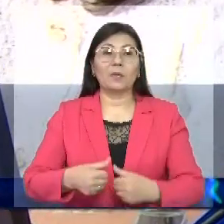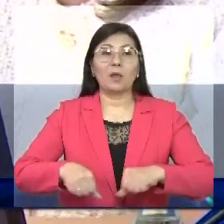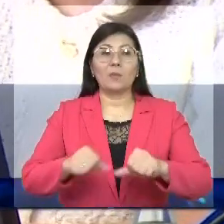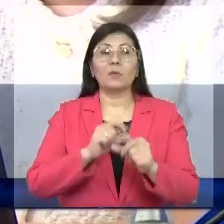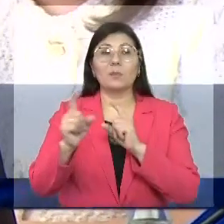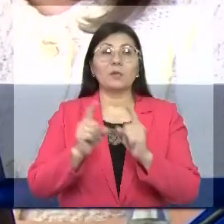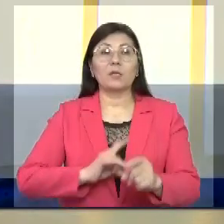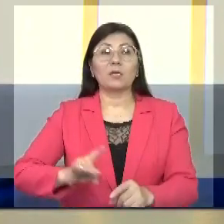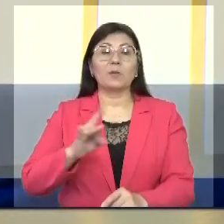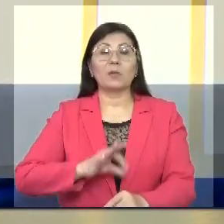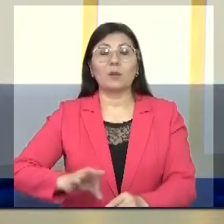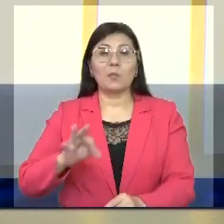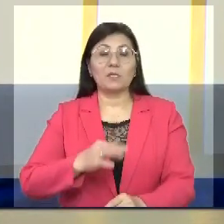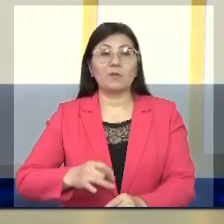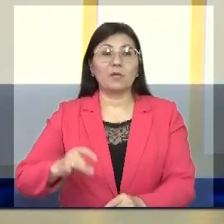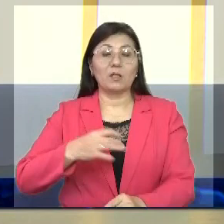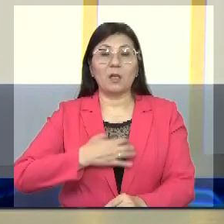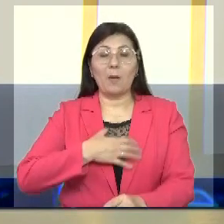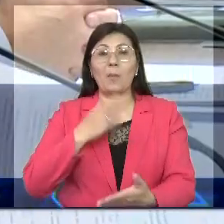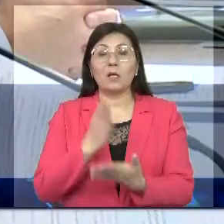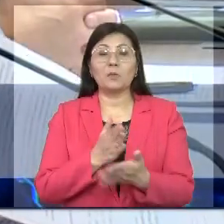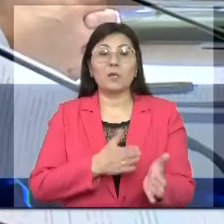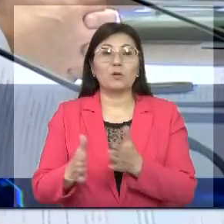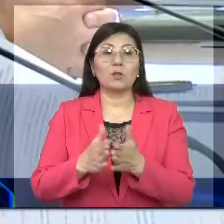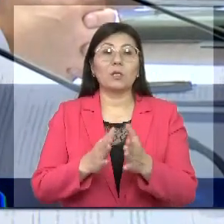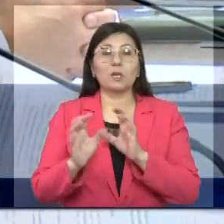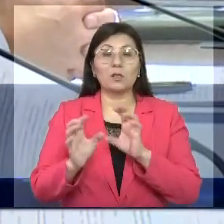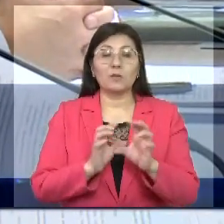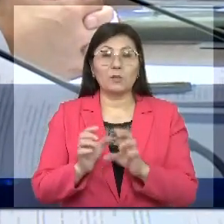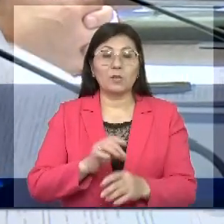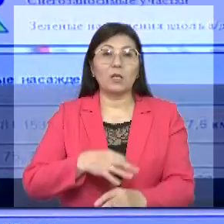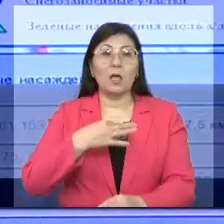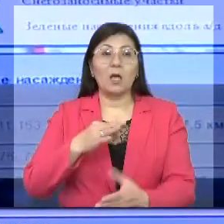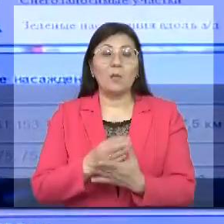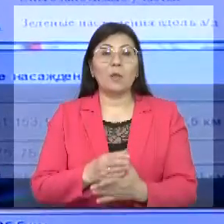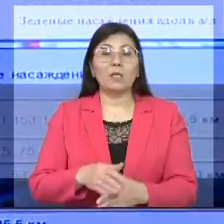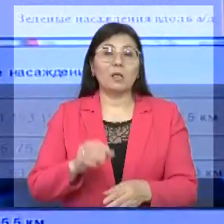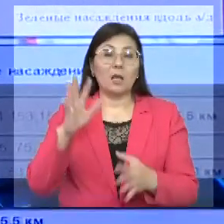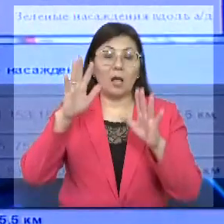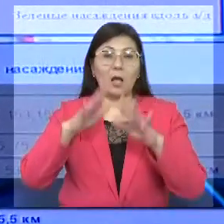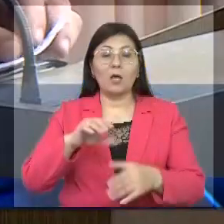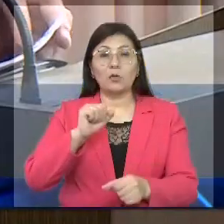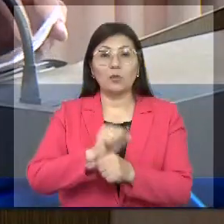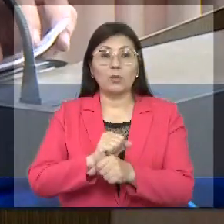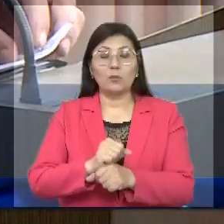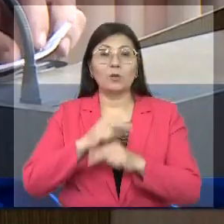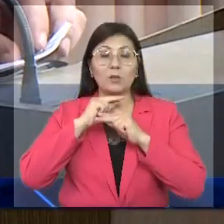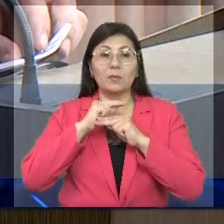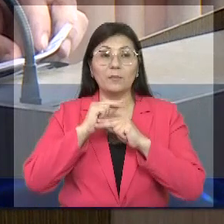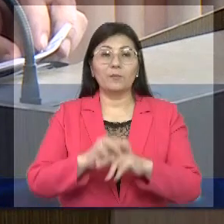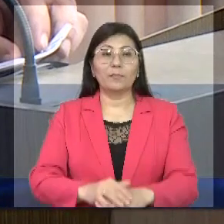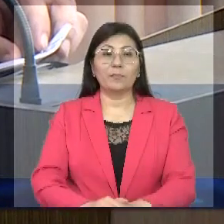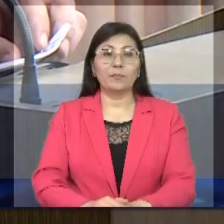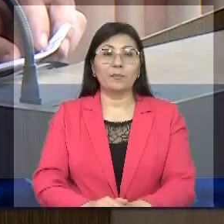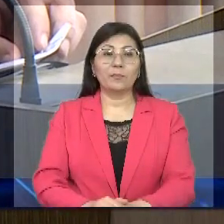отырысында республикалық, облыстық, аудандық маңызы бар жолдарды күтіп ұстау жайлы айтылды. Қар тоқтату шарасы да назардан тыс қалмаған. Жергілікті маңызы бар